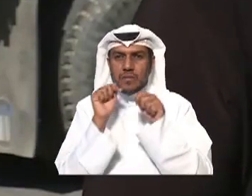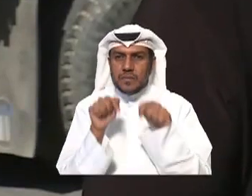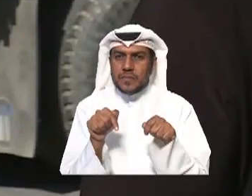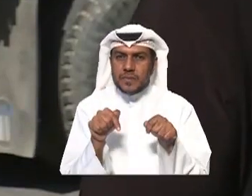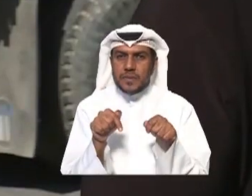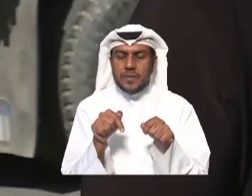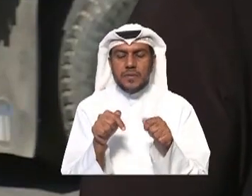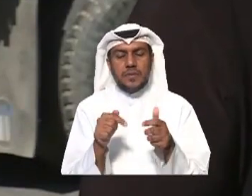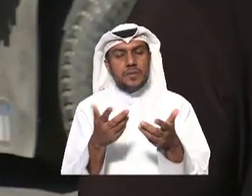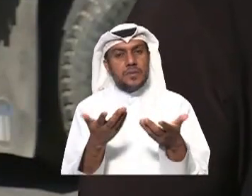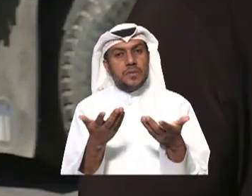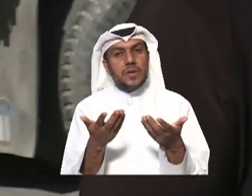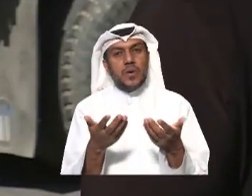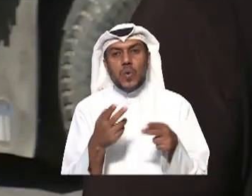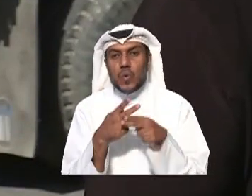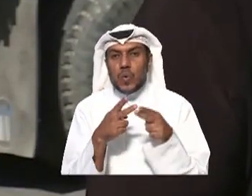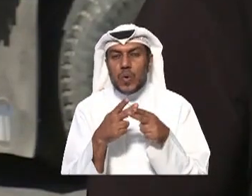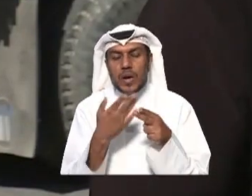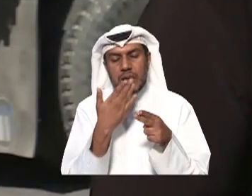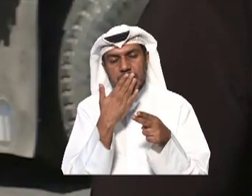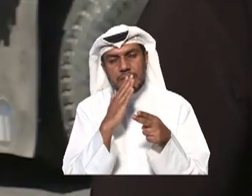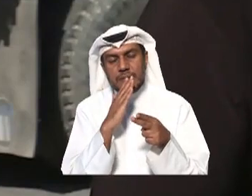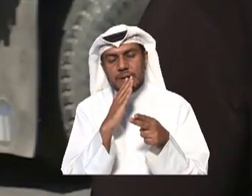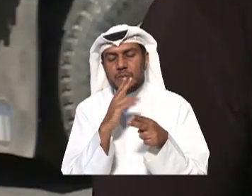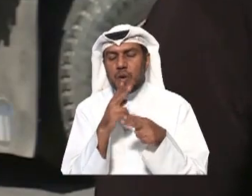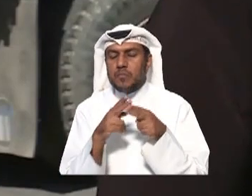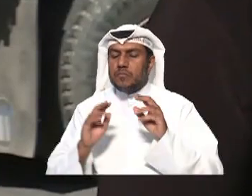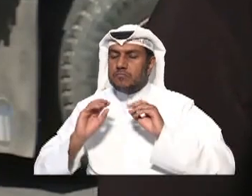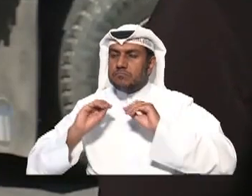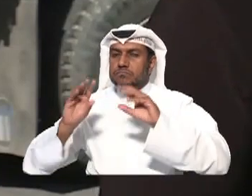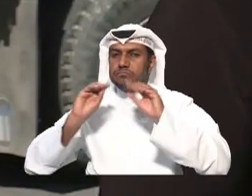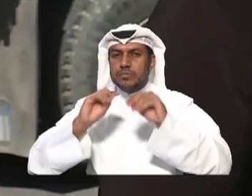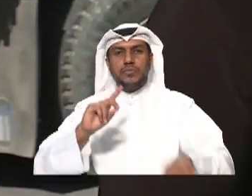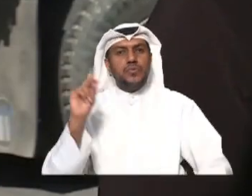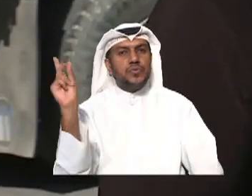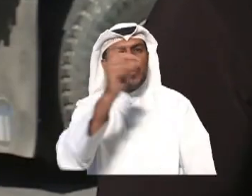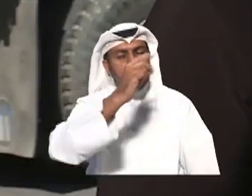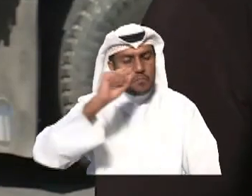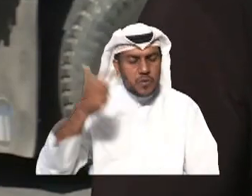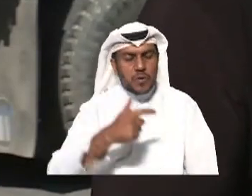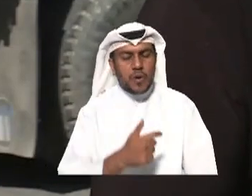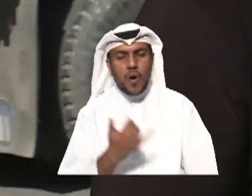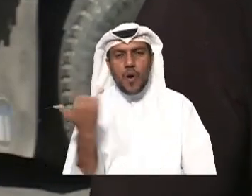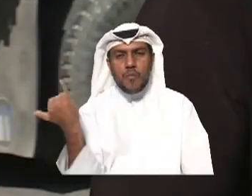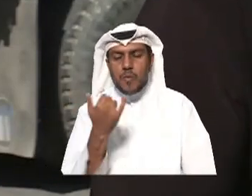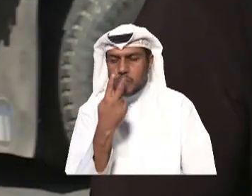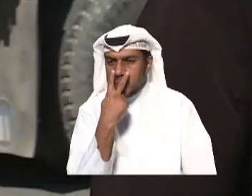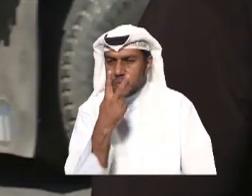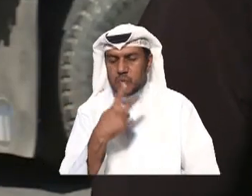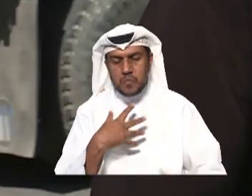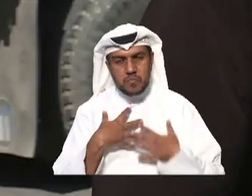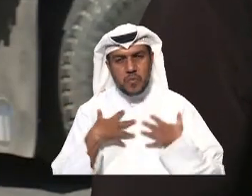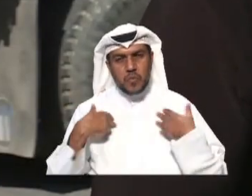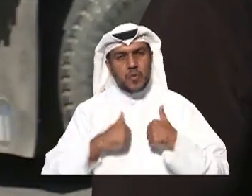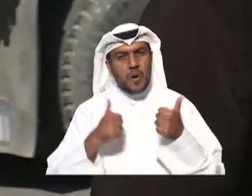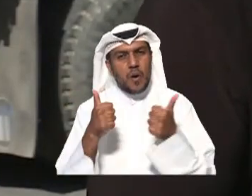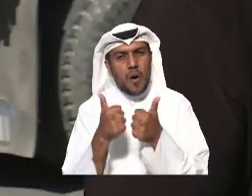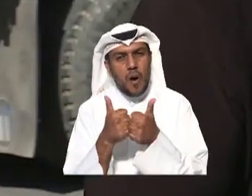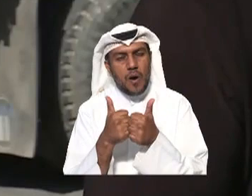قطاع غزة، المشروع الإغاثي الكويتي الطارئ سيكون له بالغ الأثر على الأسر